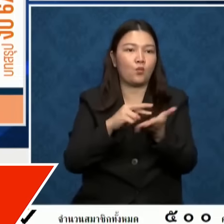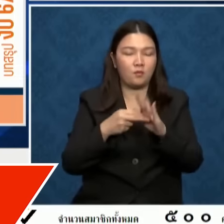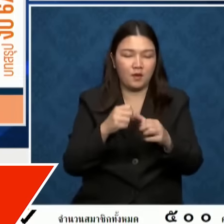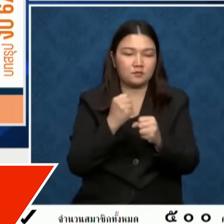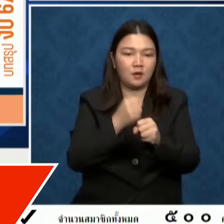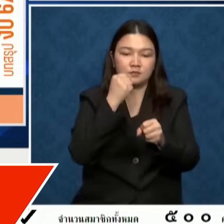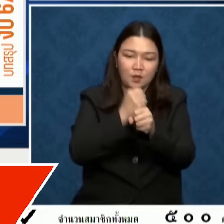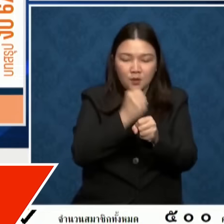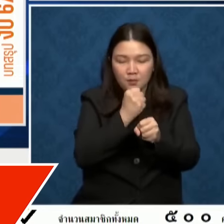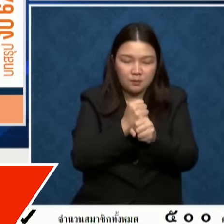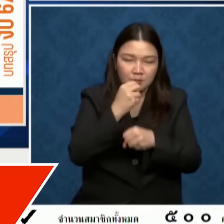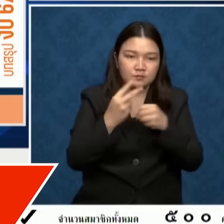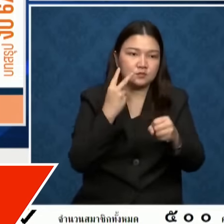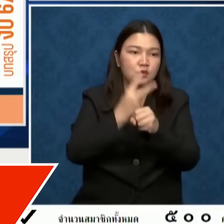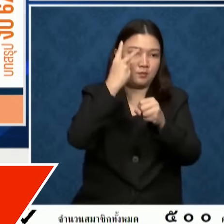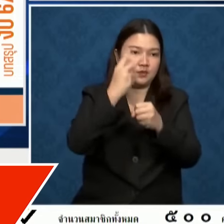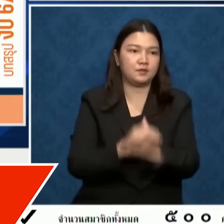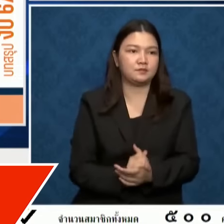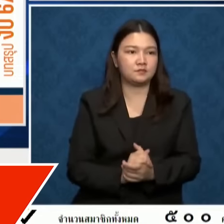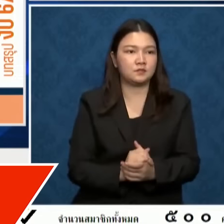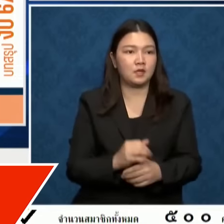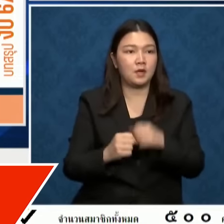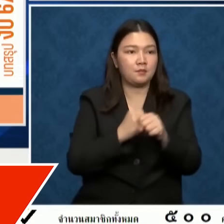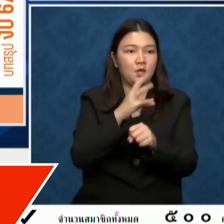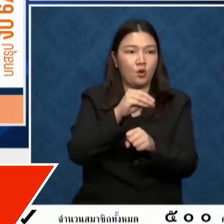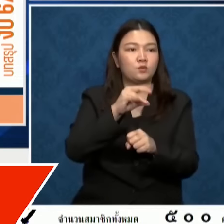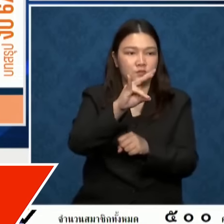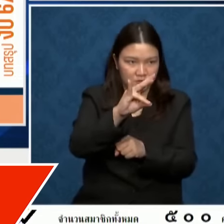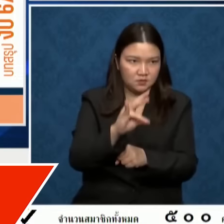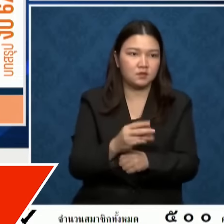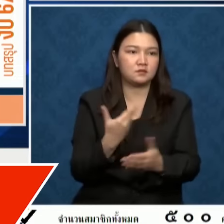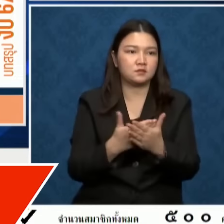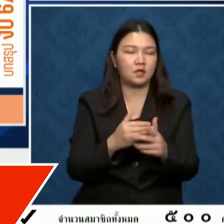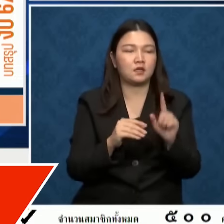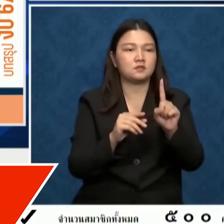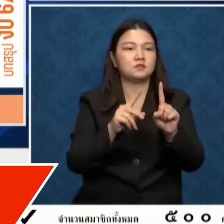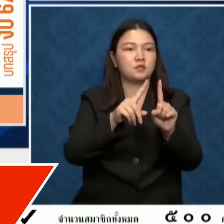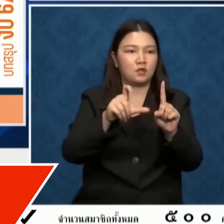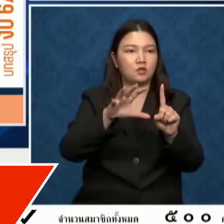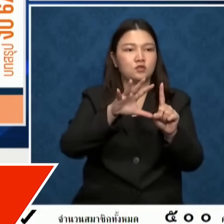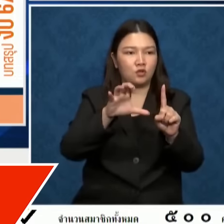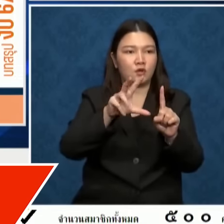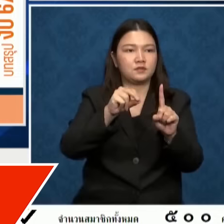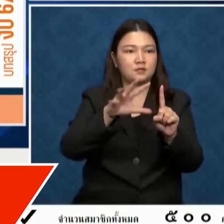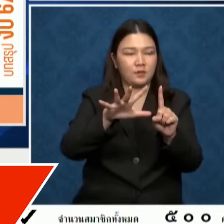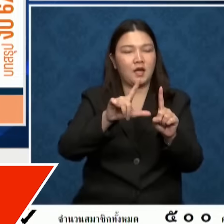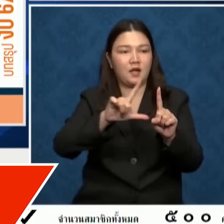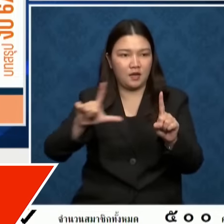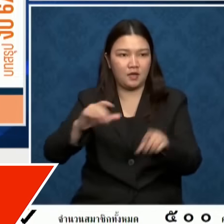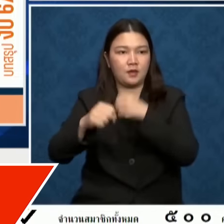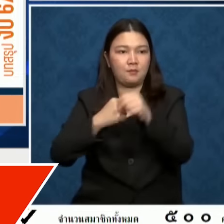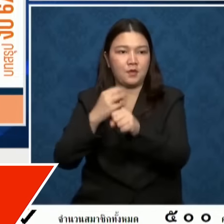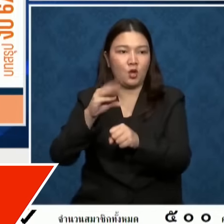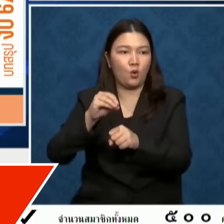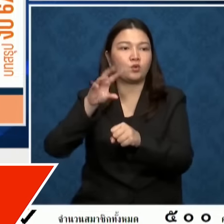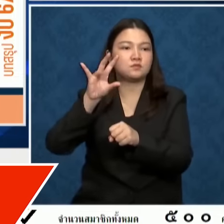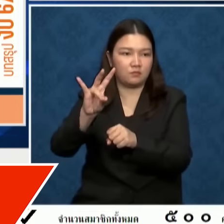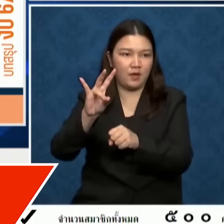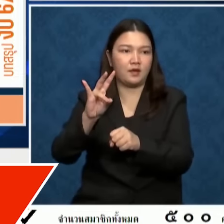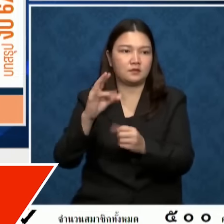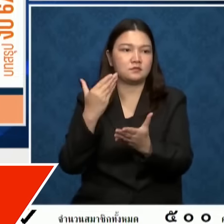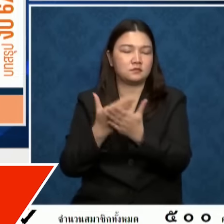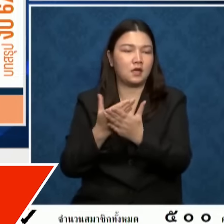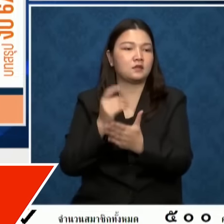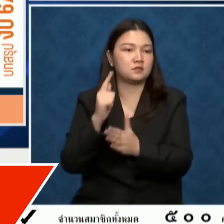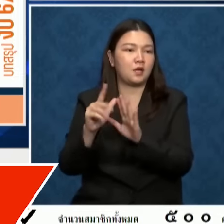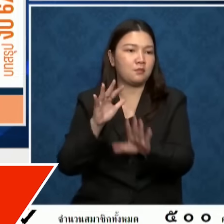ณ ในปี 67 ก็คอ 135 ล้านบาทะปี 68765 ล้านบาทครับ ซึ่งผมนะครับ กได้โทรส